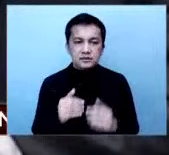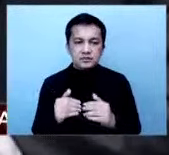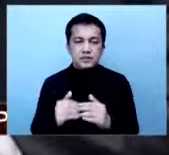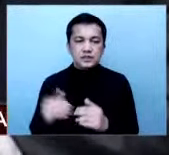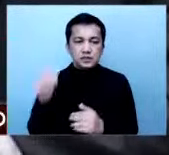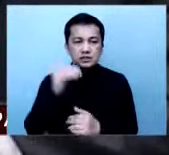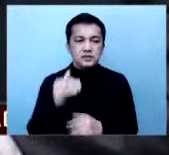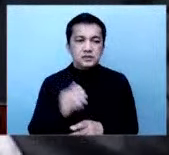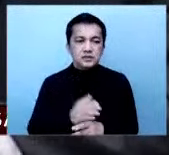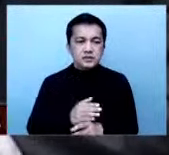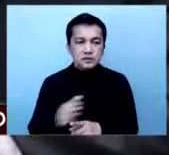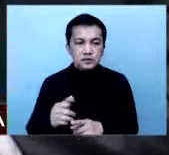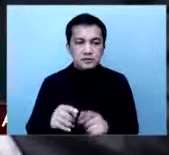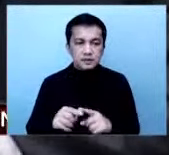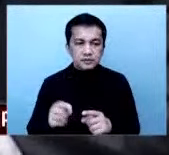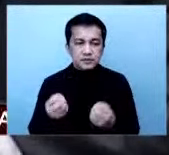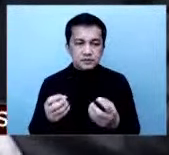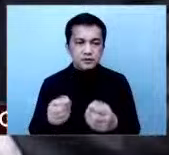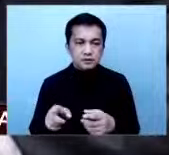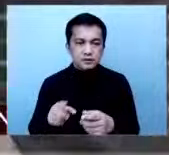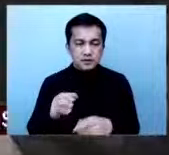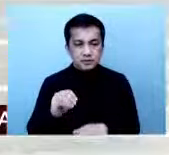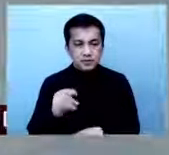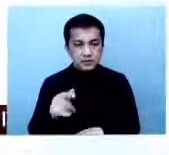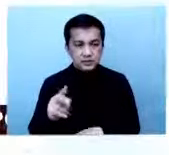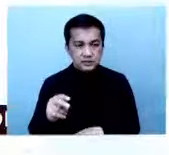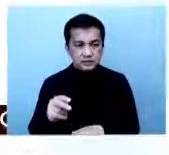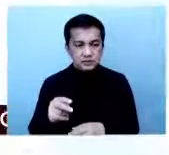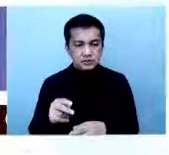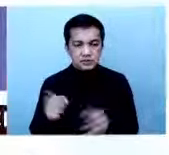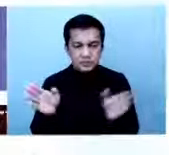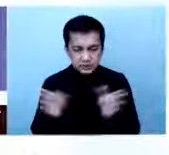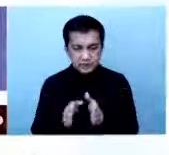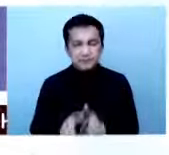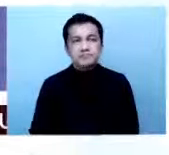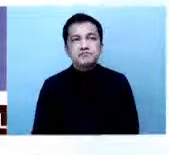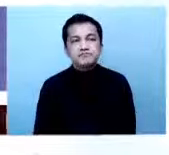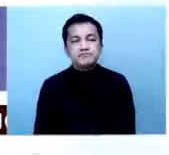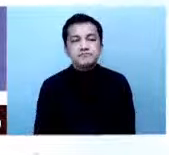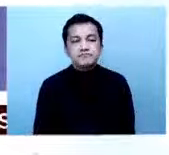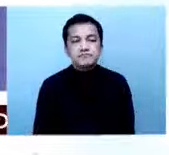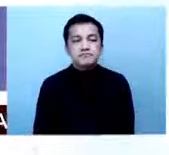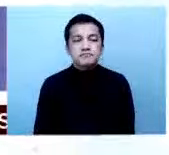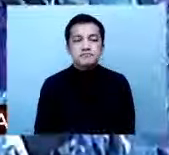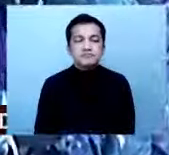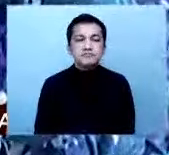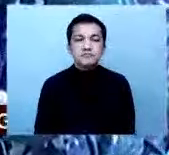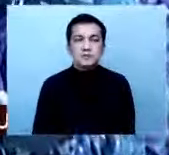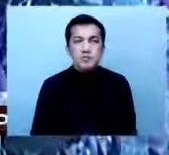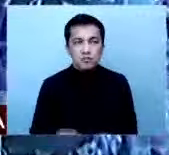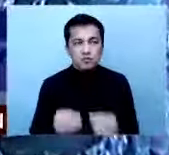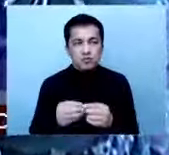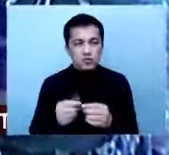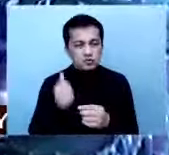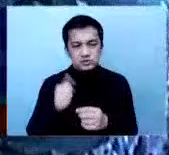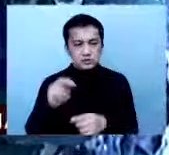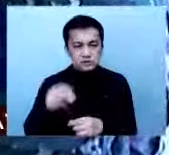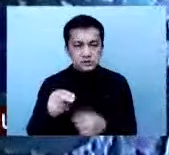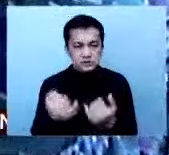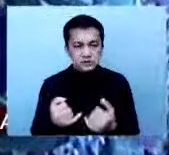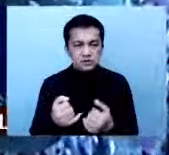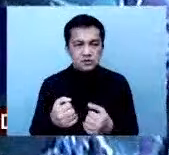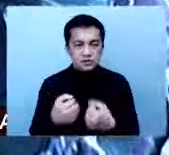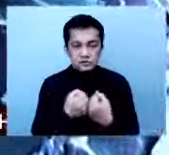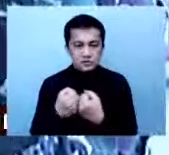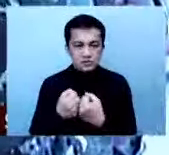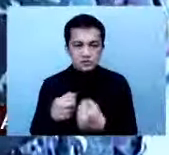majority lang pero ang margin very very s higit lalong kailangan nito Ngayong may tensyon West philippin